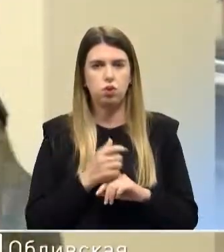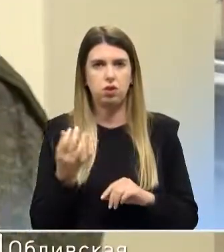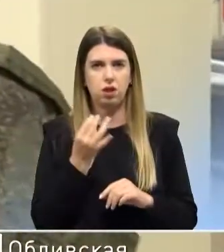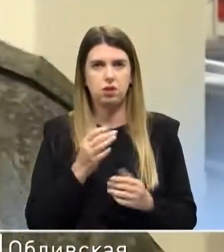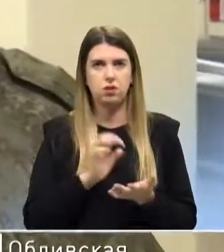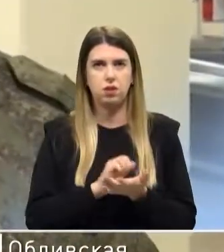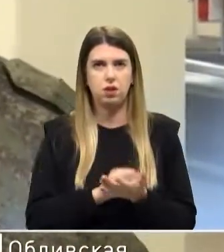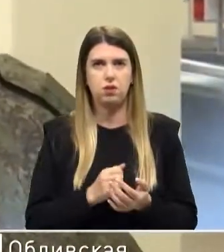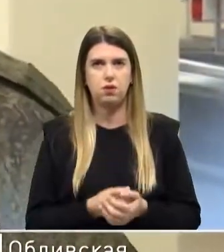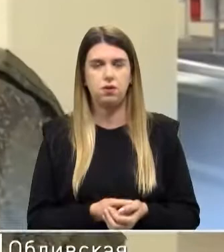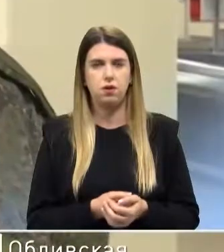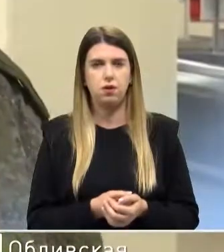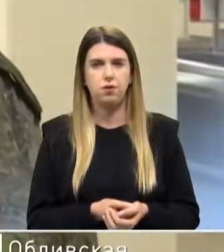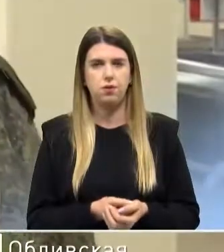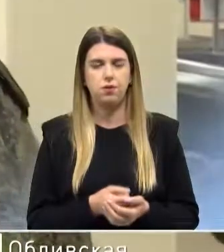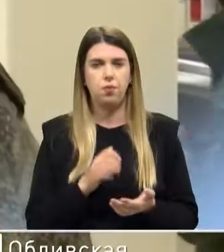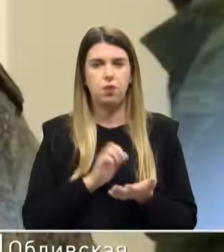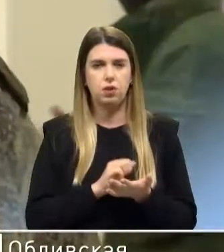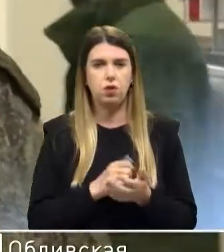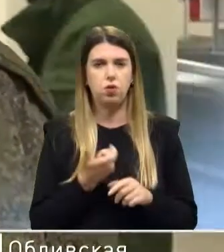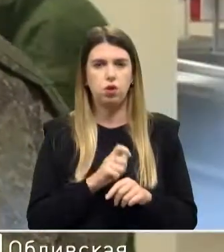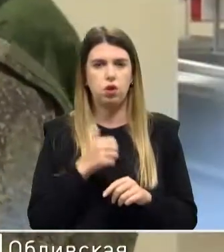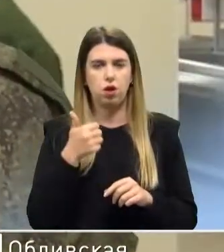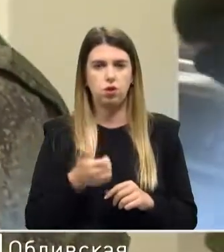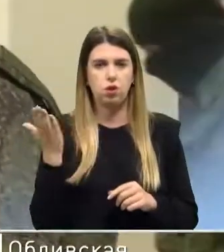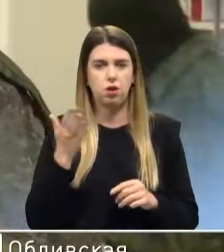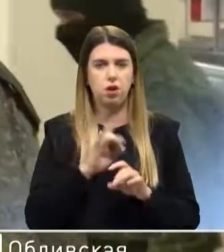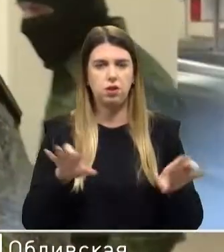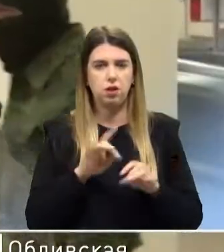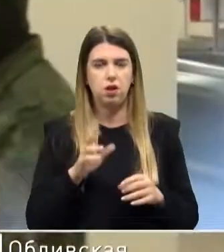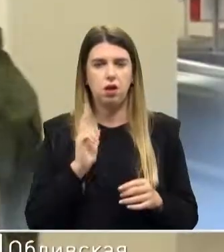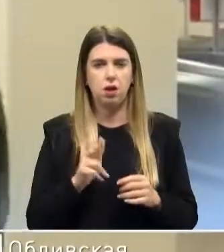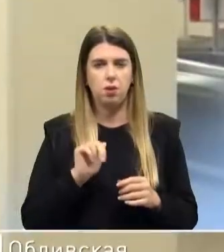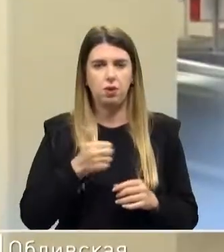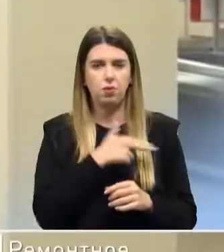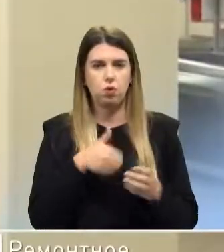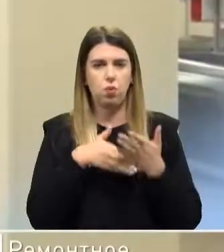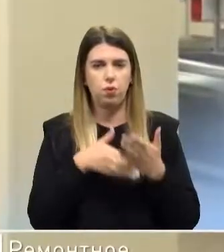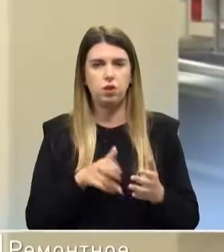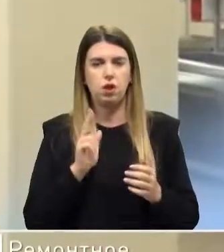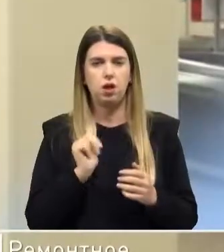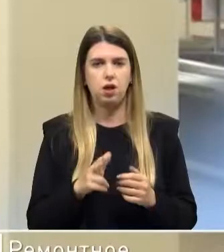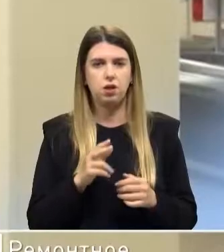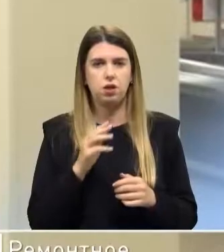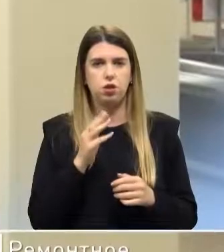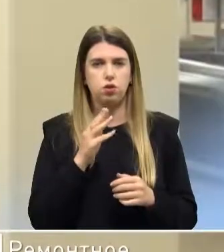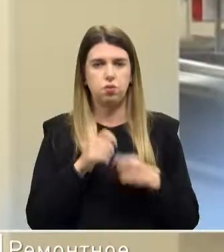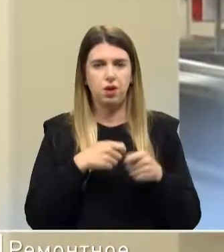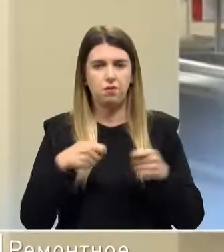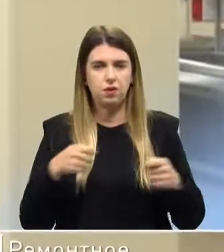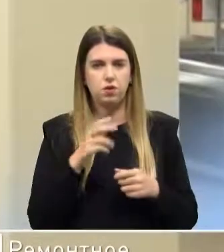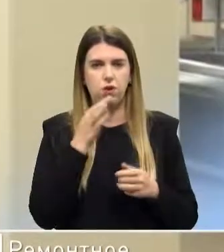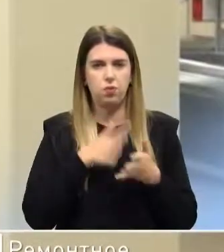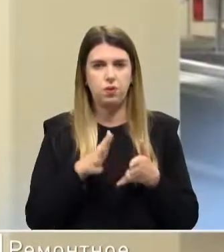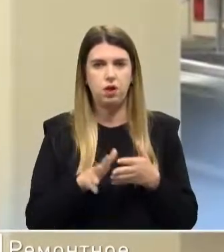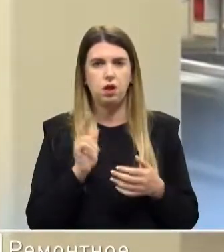мероприятие. Выступал, видно, что очень хороший специалист. Рассказал нам, как оказывать первую помощь, как оказывать, налаживать жгуты, как